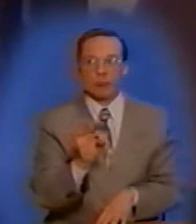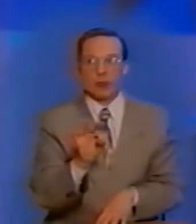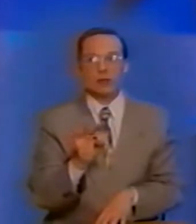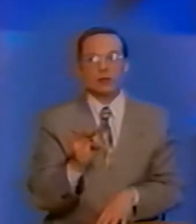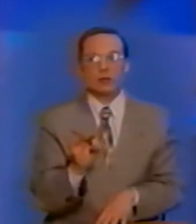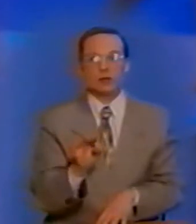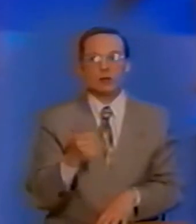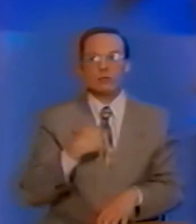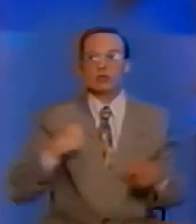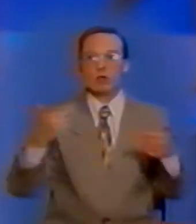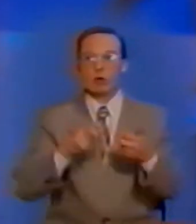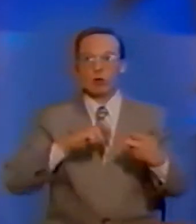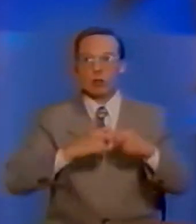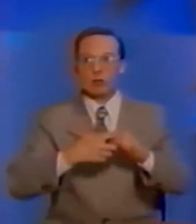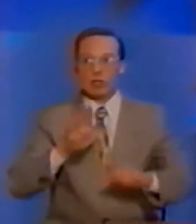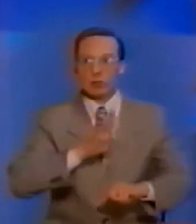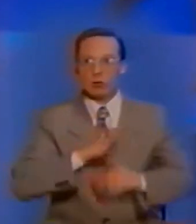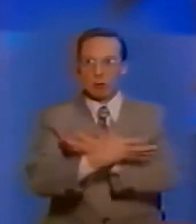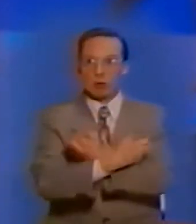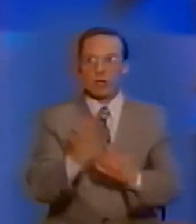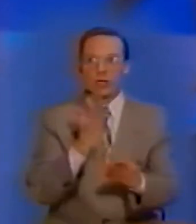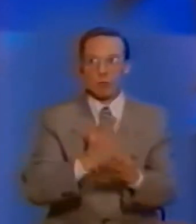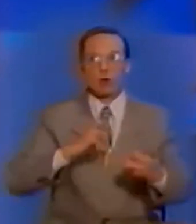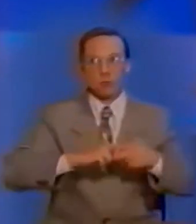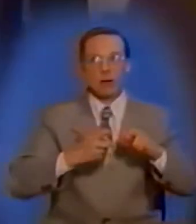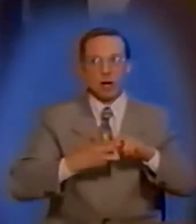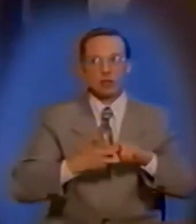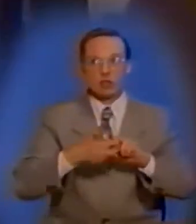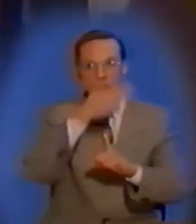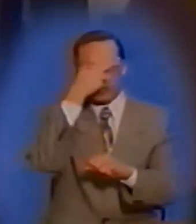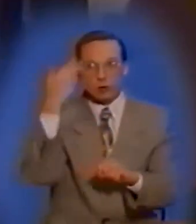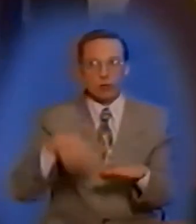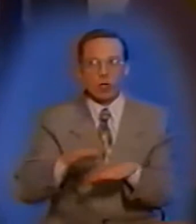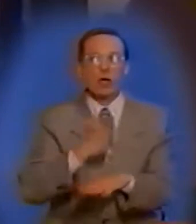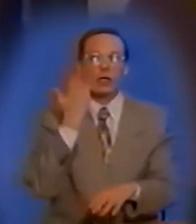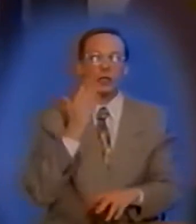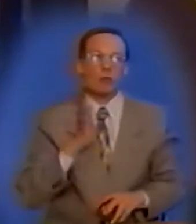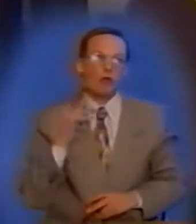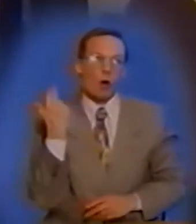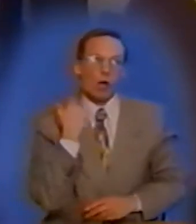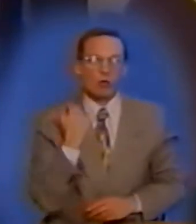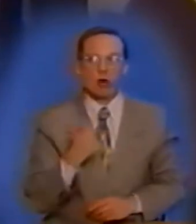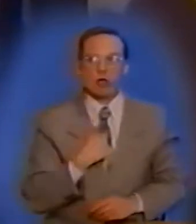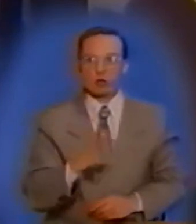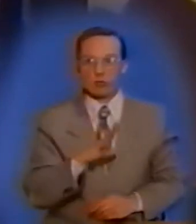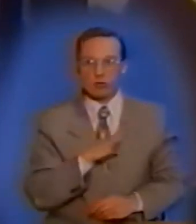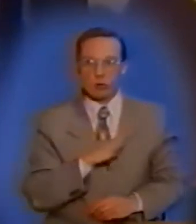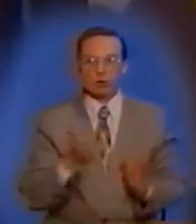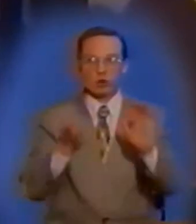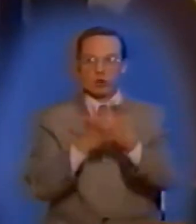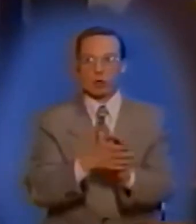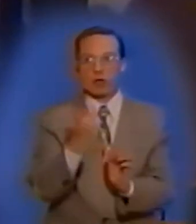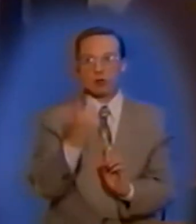susidarmėme su problemas, kad būti gėjimai yra problematiška Lietuvoje. Kada buvau Anglijoje, aš buvau susidargavęs su vienu